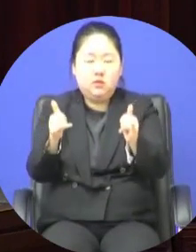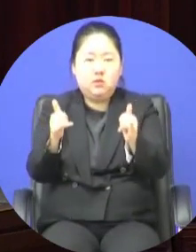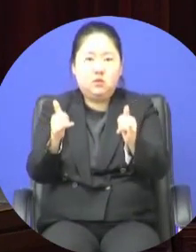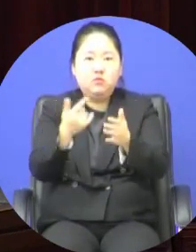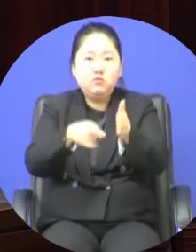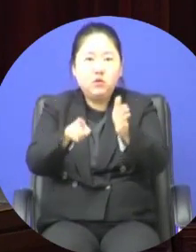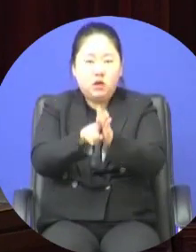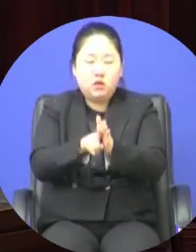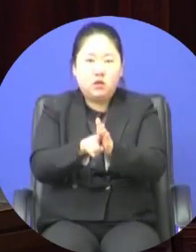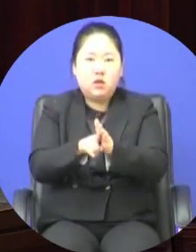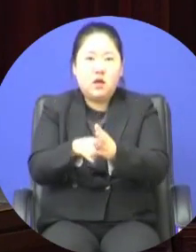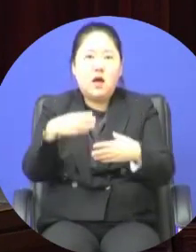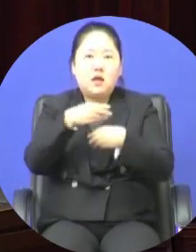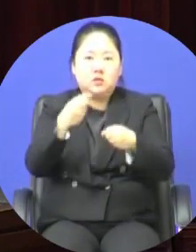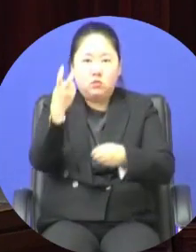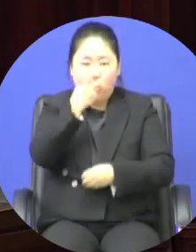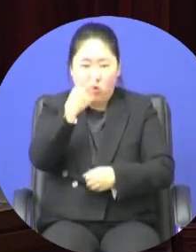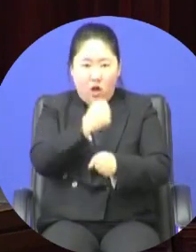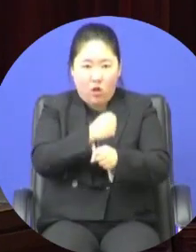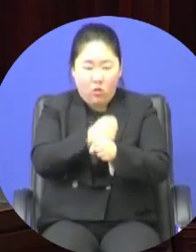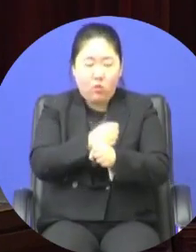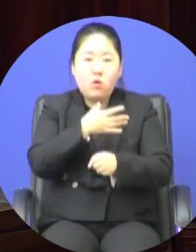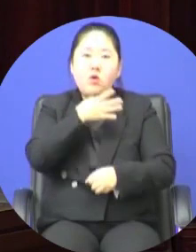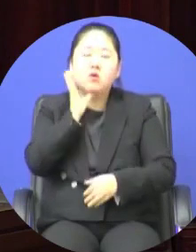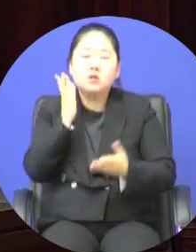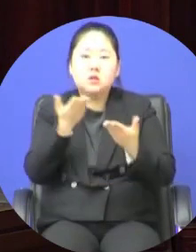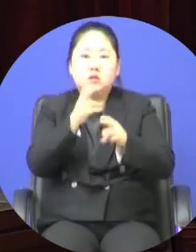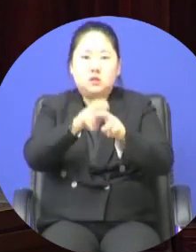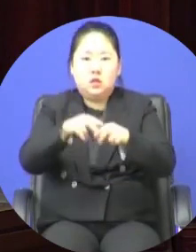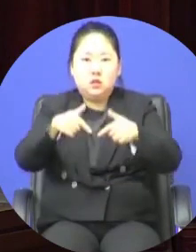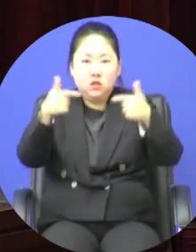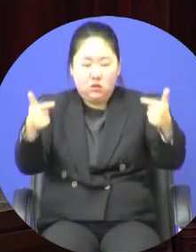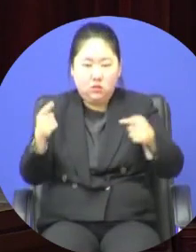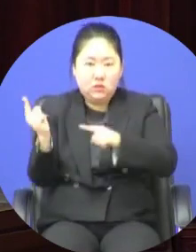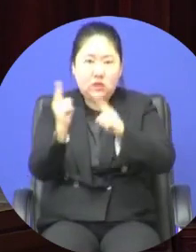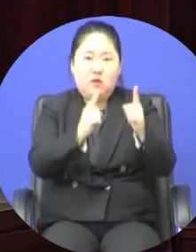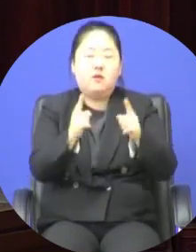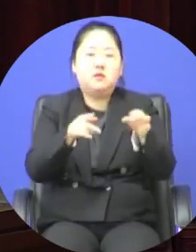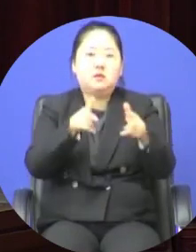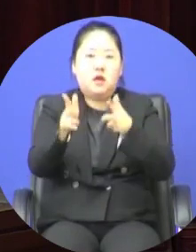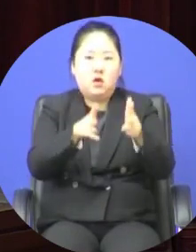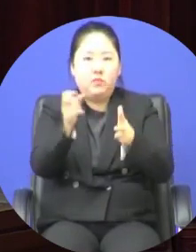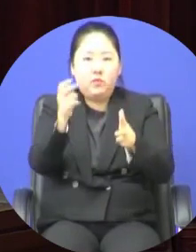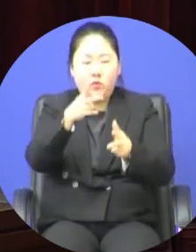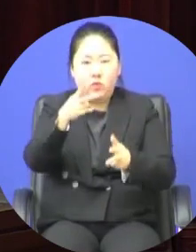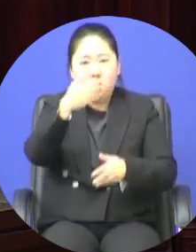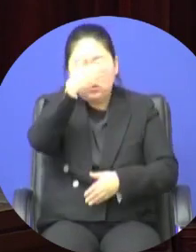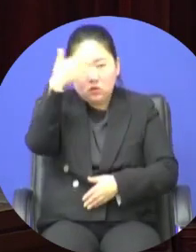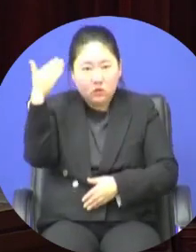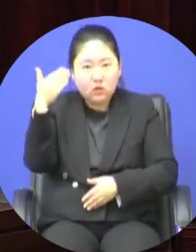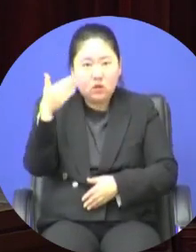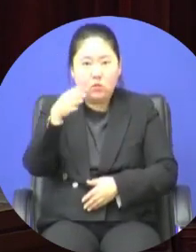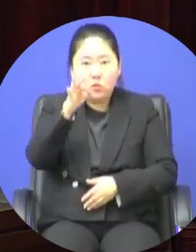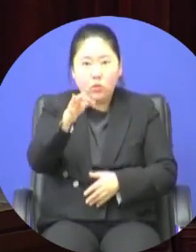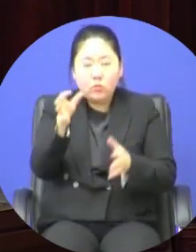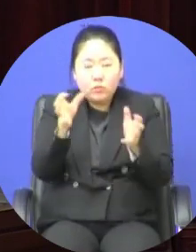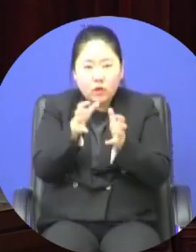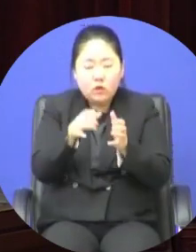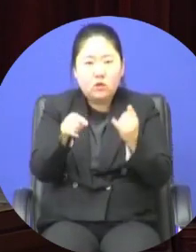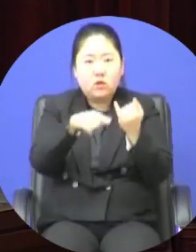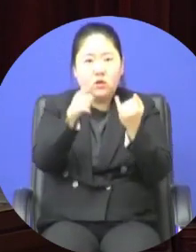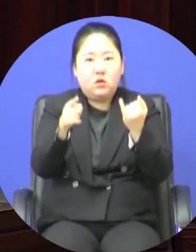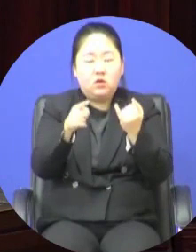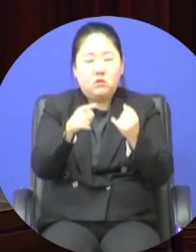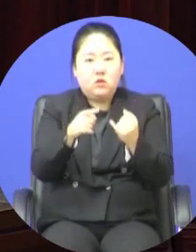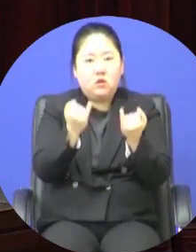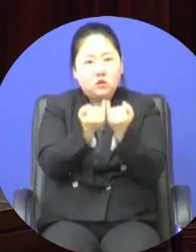보호하겠습니다. 어르신 일자리를 더 확충하고 자활사업을 늘리며 취업 청년들의 목돈 마련과 경력 단절 여성의